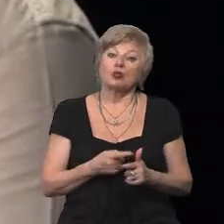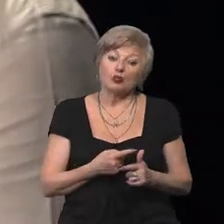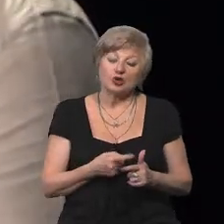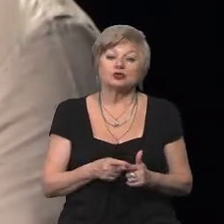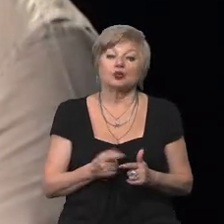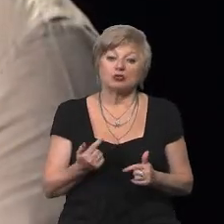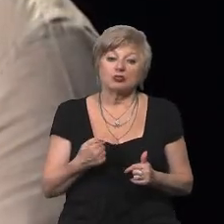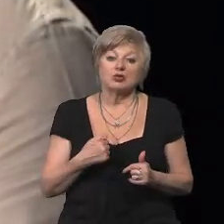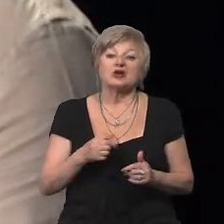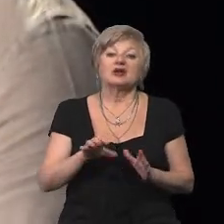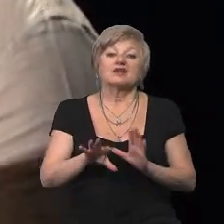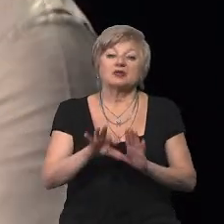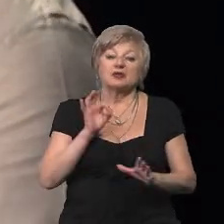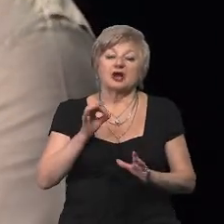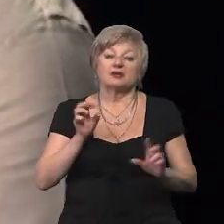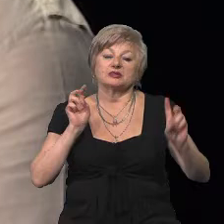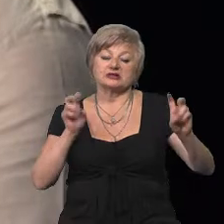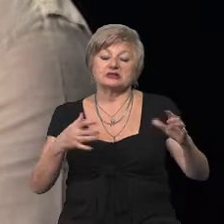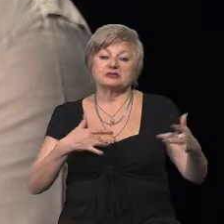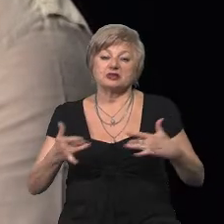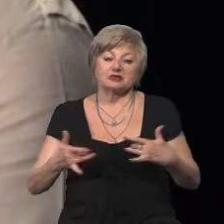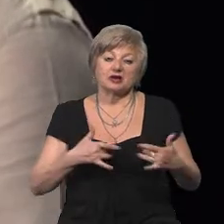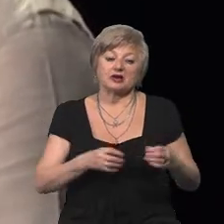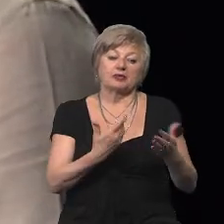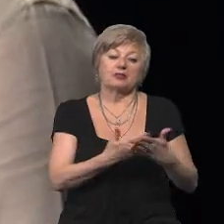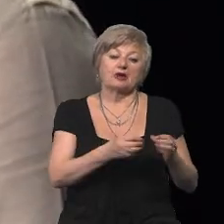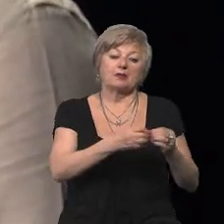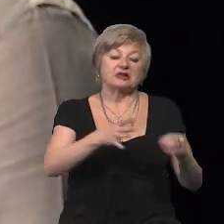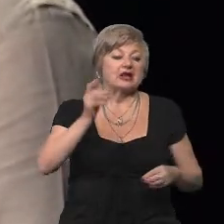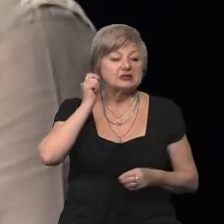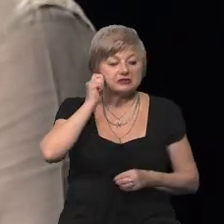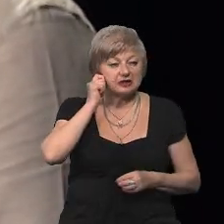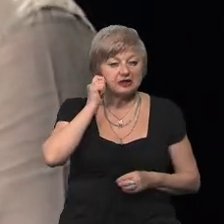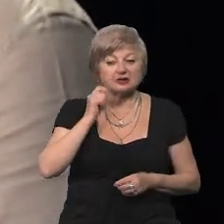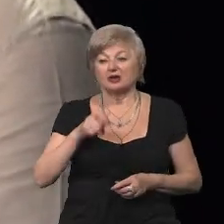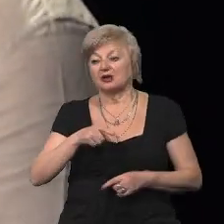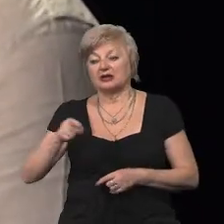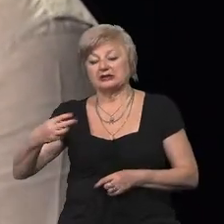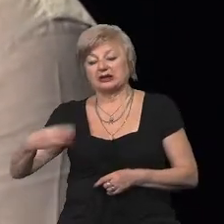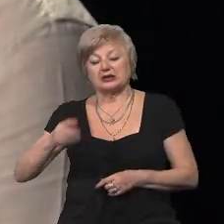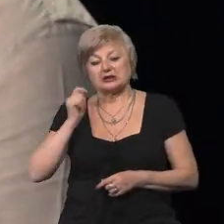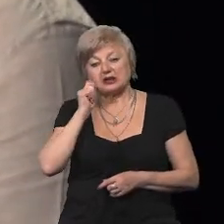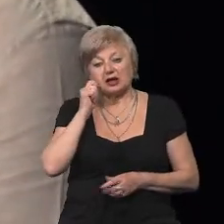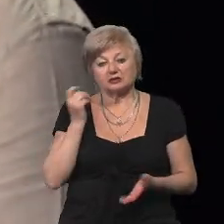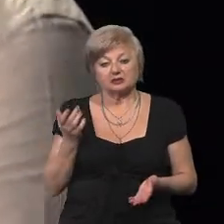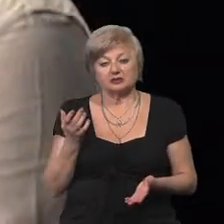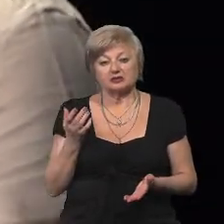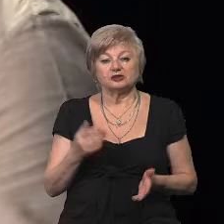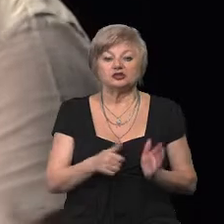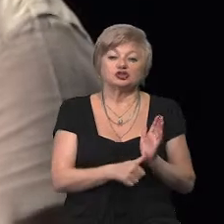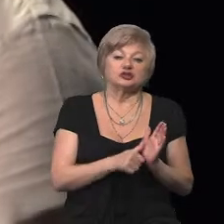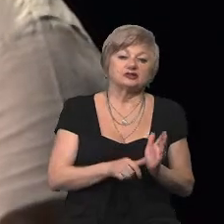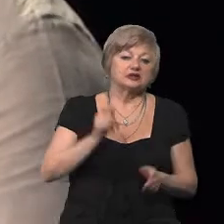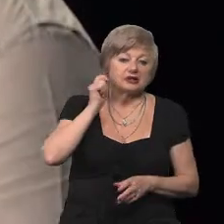поэтому там шире аудитория. То есть там 15 лет персонажи, там 25-30 лет и 55-60 лет, поэтому